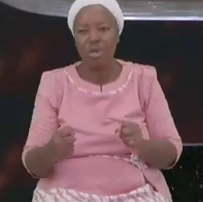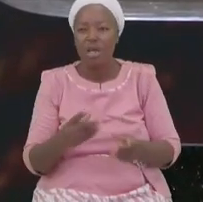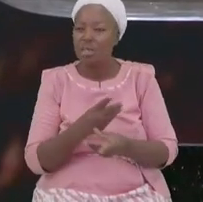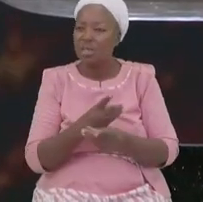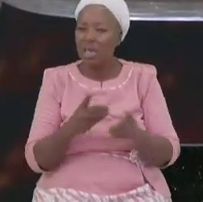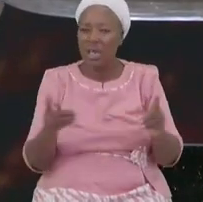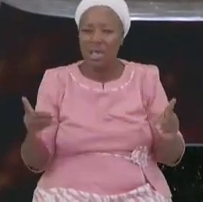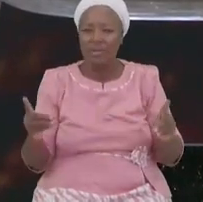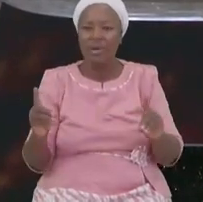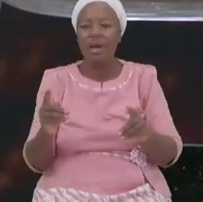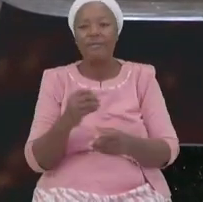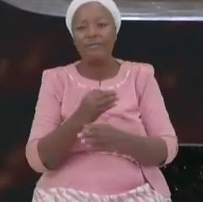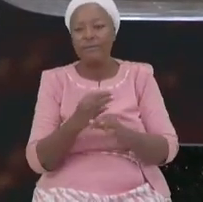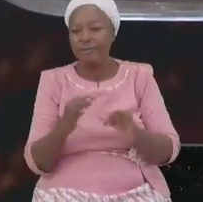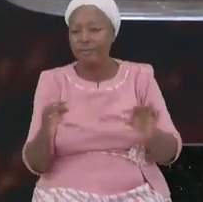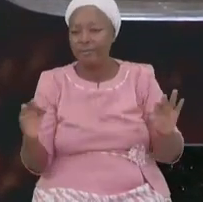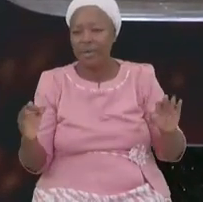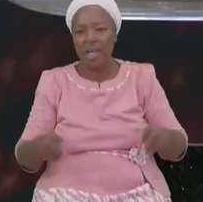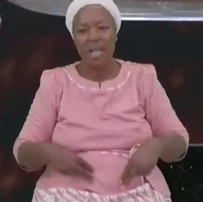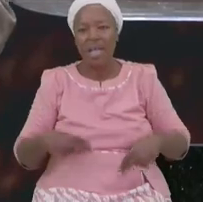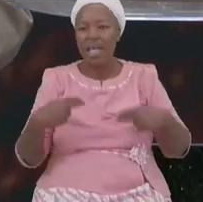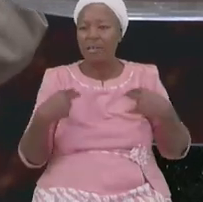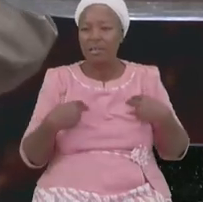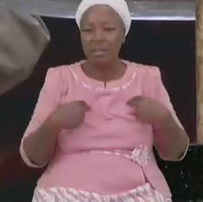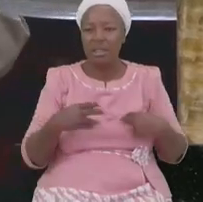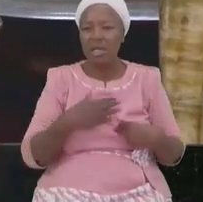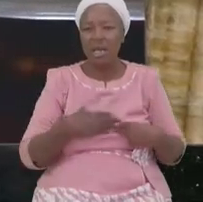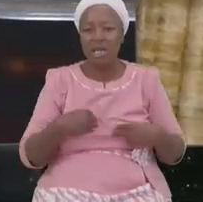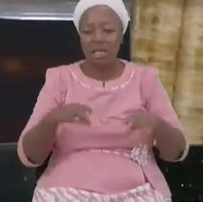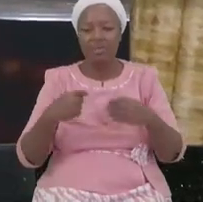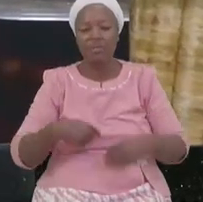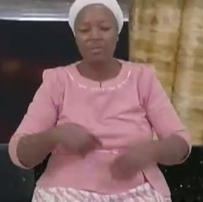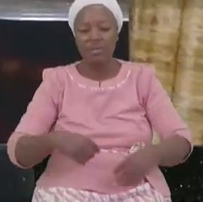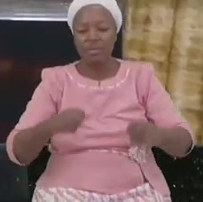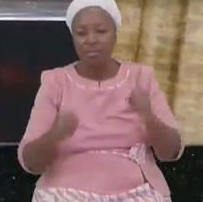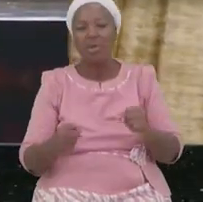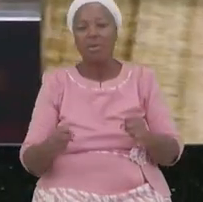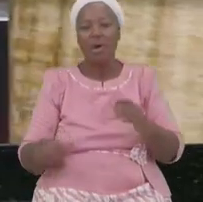libre, en bonne santé et ayant la domination